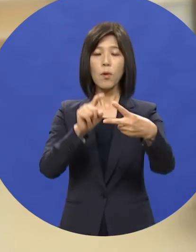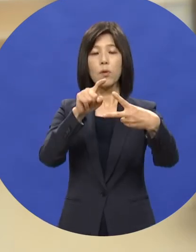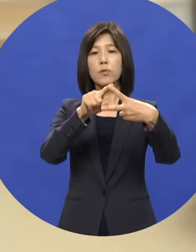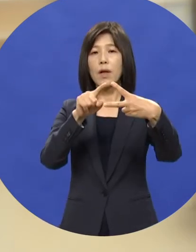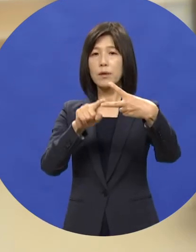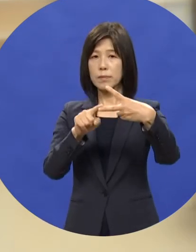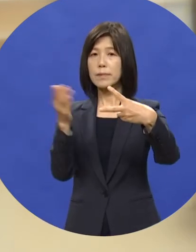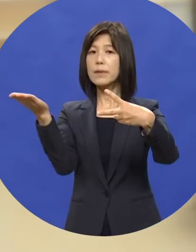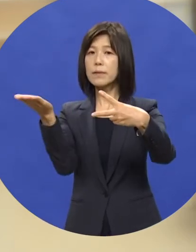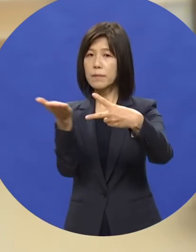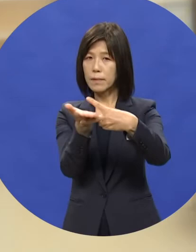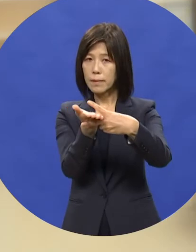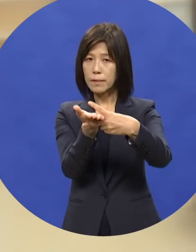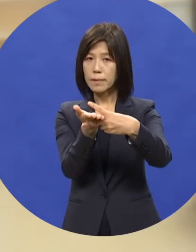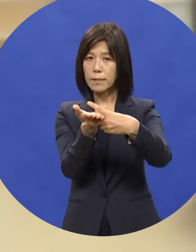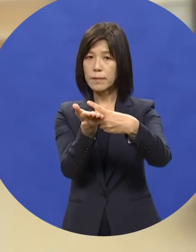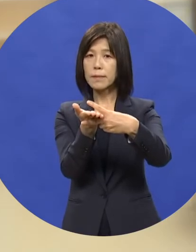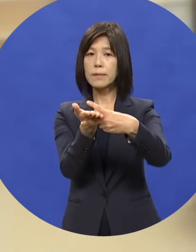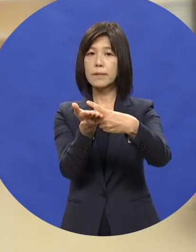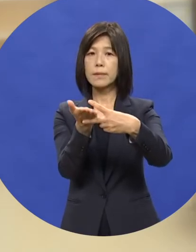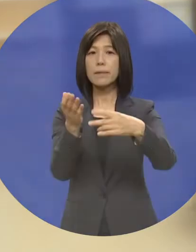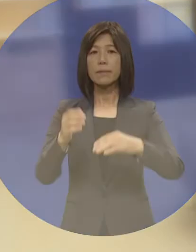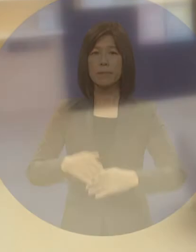類に分かれます。